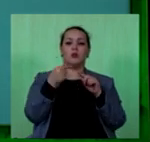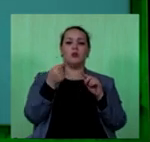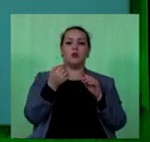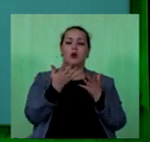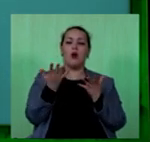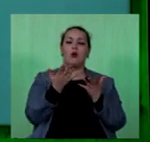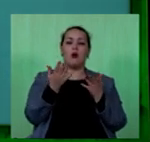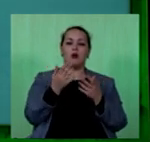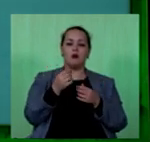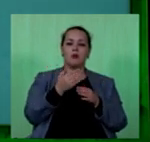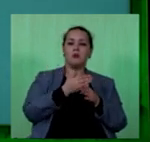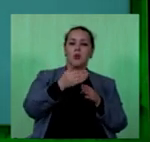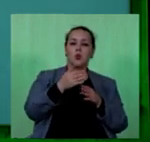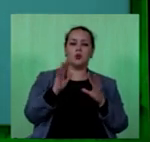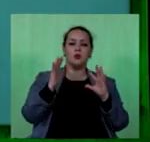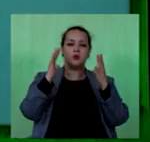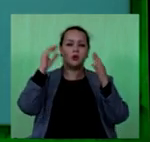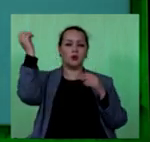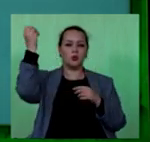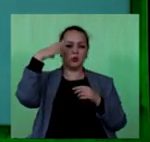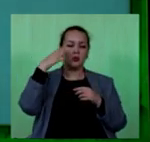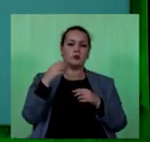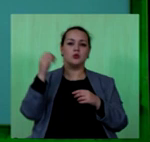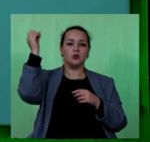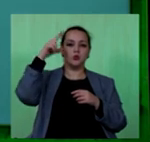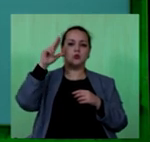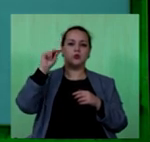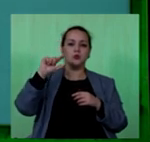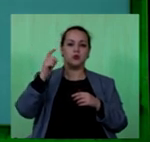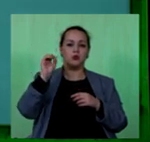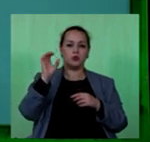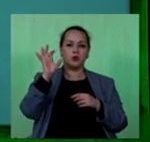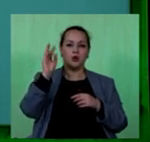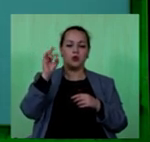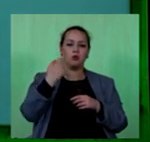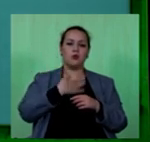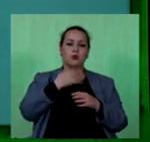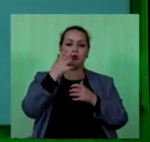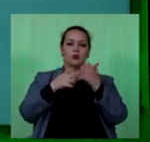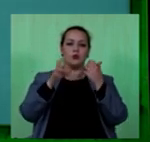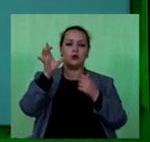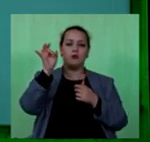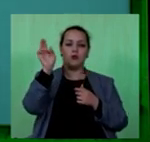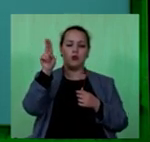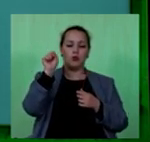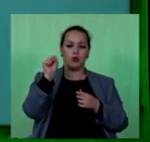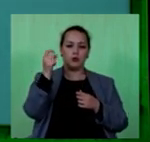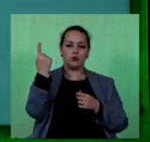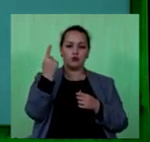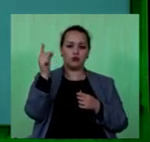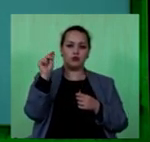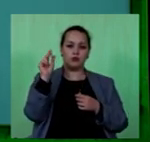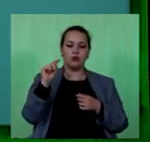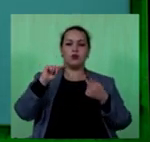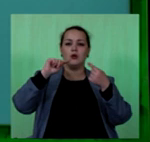молодцы яркое солнце солнце чью она мои среднего рода единственного числа антоним